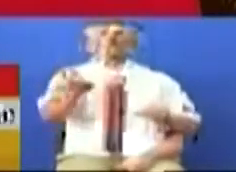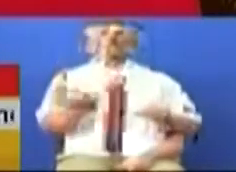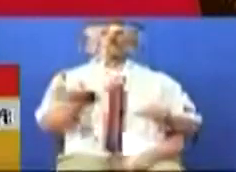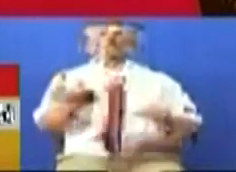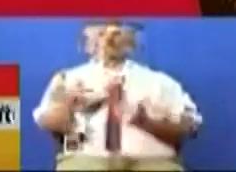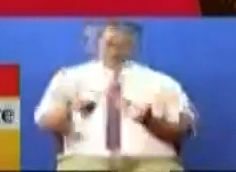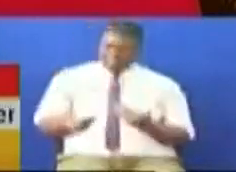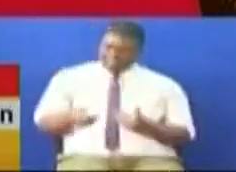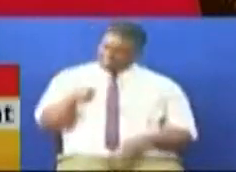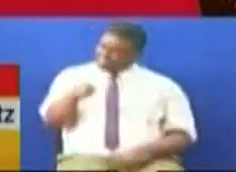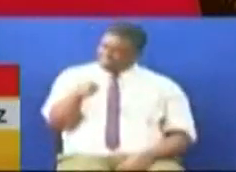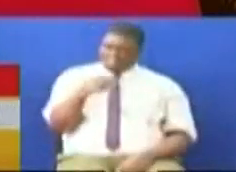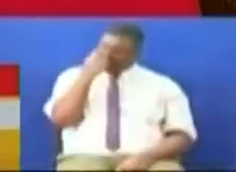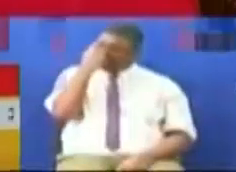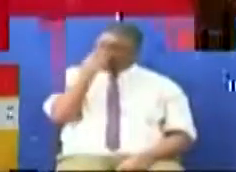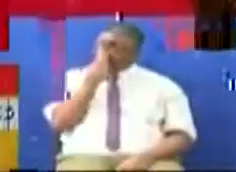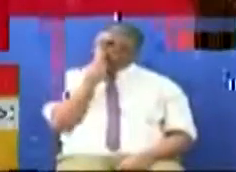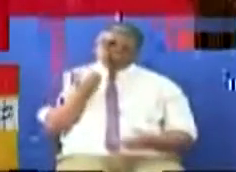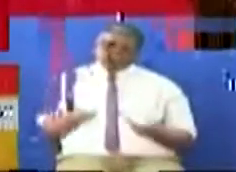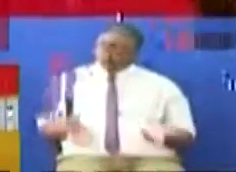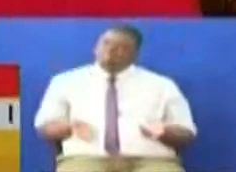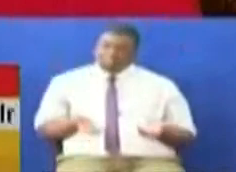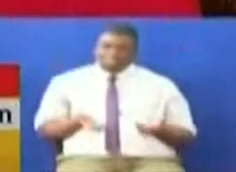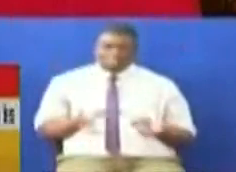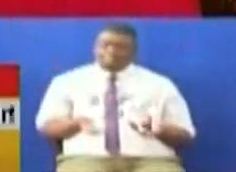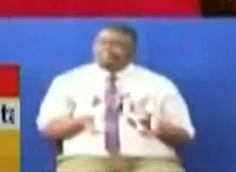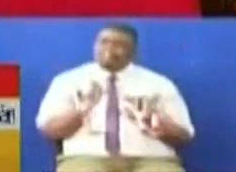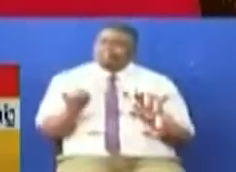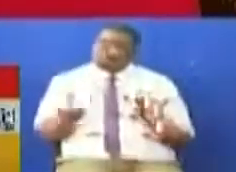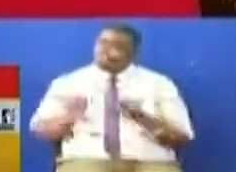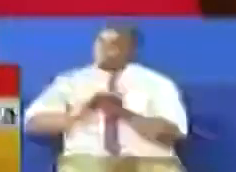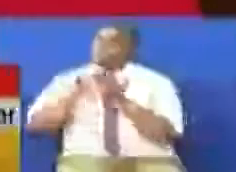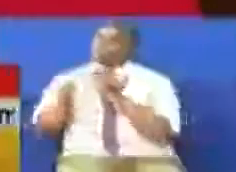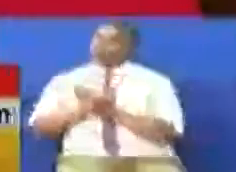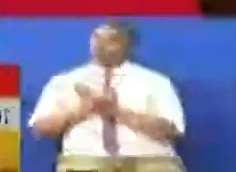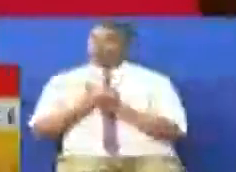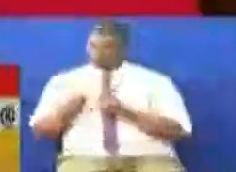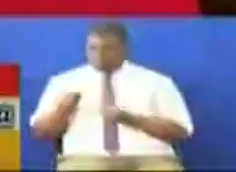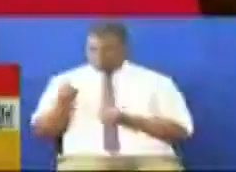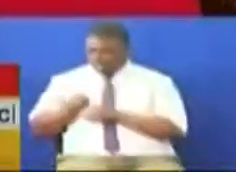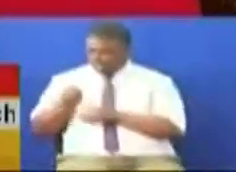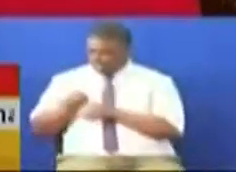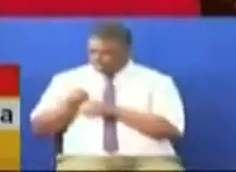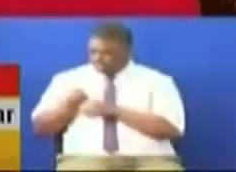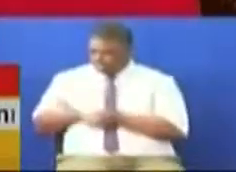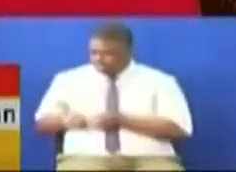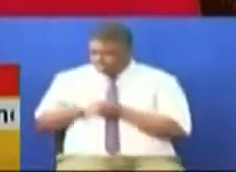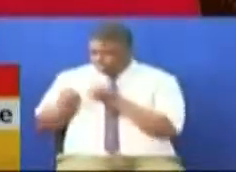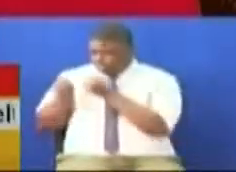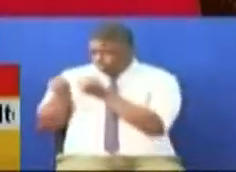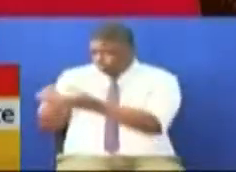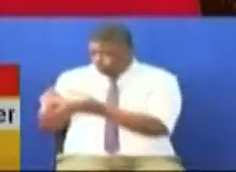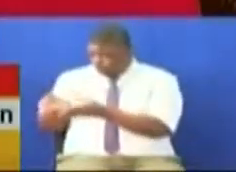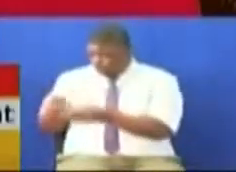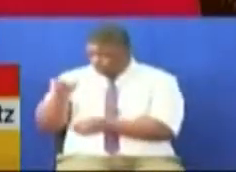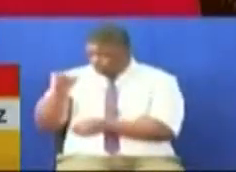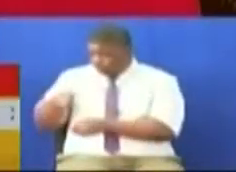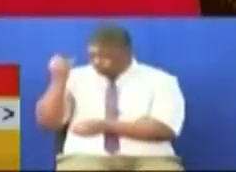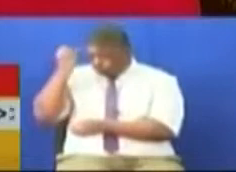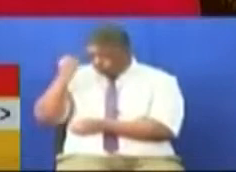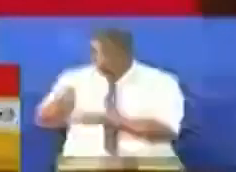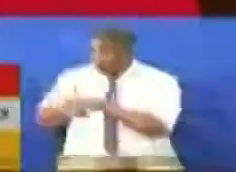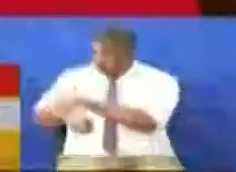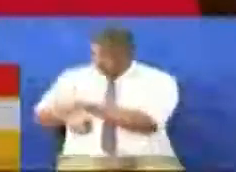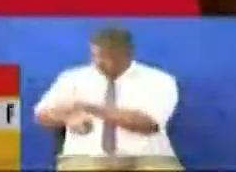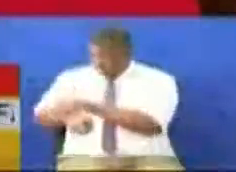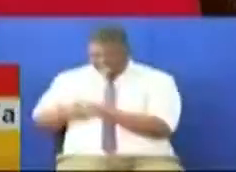kujiuliza. Ni kulikuwa na sababu gani ya kutoa kazi hiyo kwa mshauri huyo na huyo mshauri